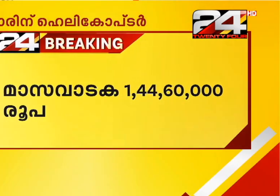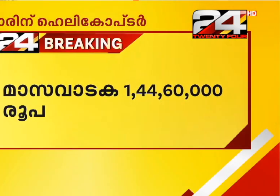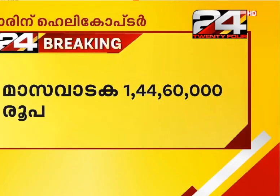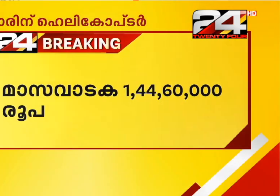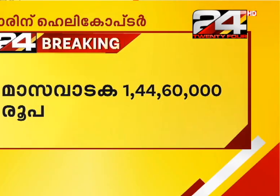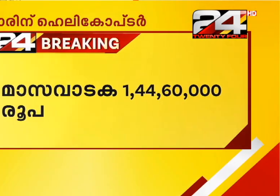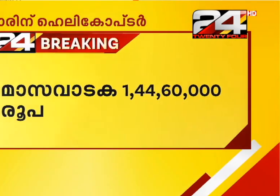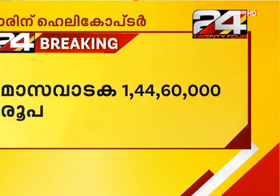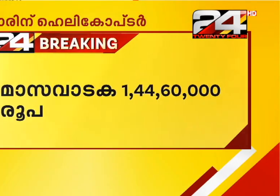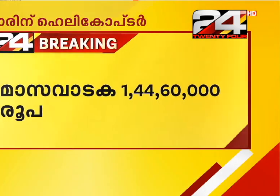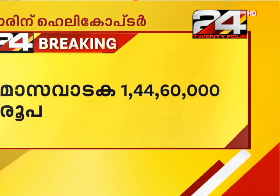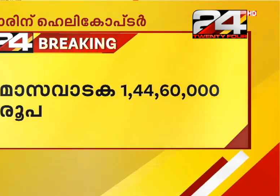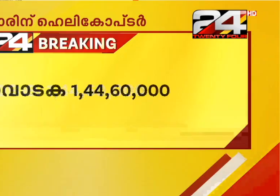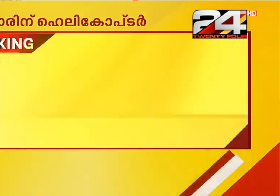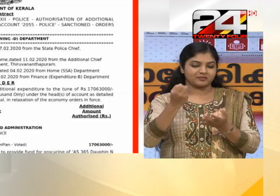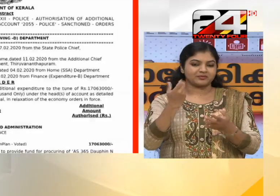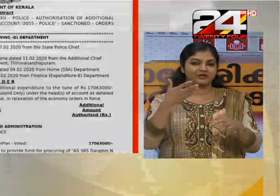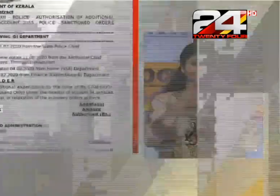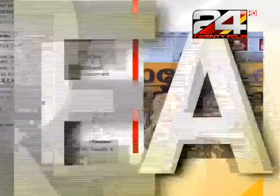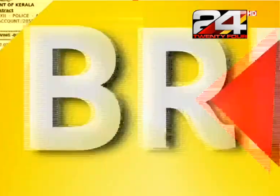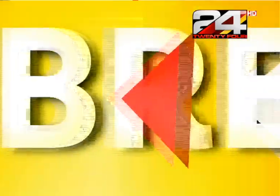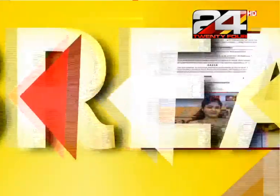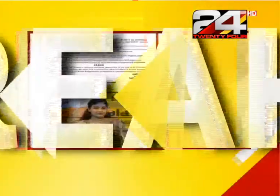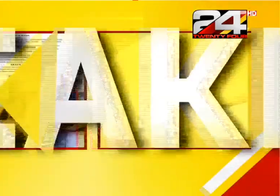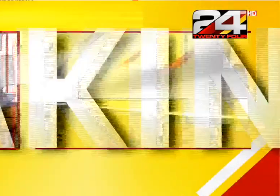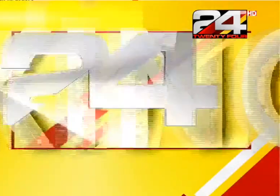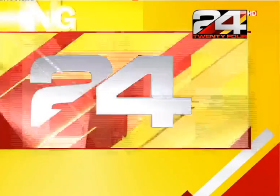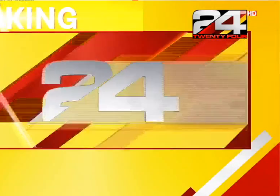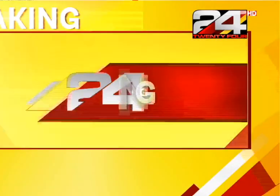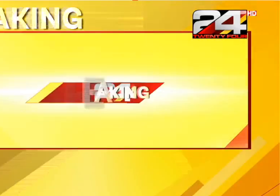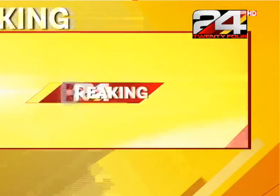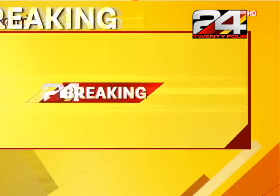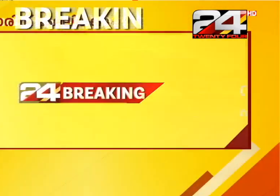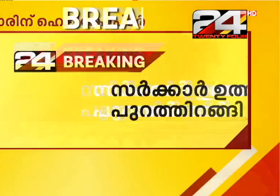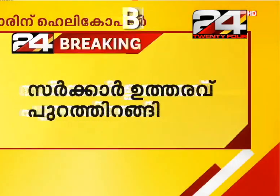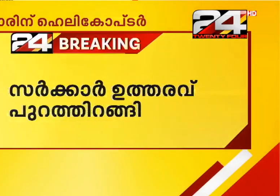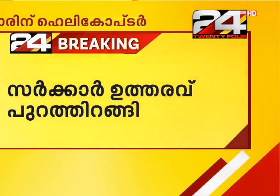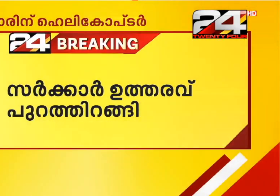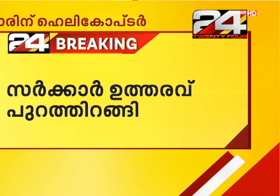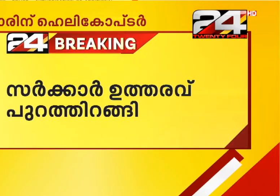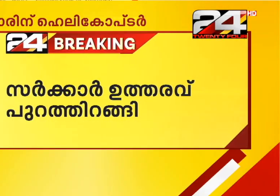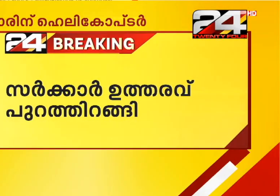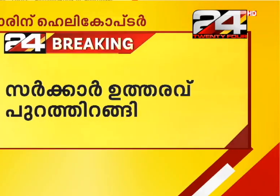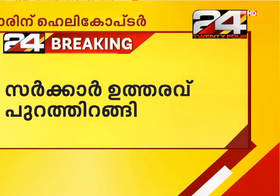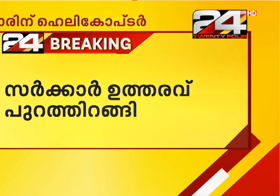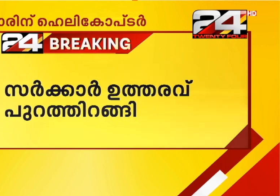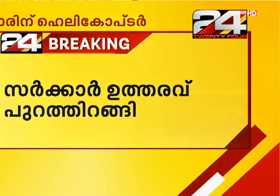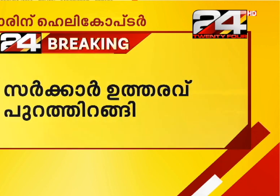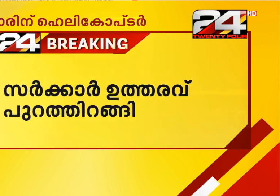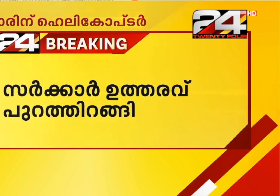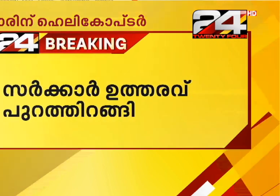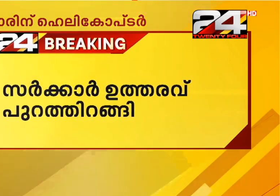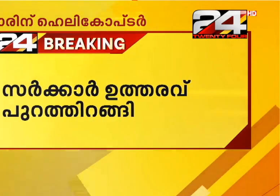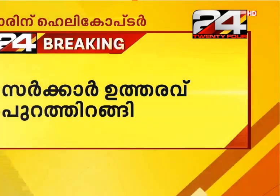ഇതിനുവേണ്ടി ഹെലികോപ്റ്റർ വാടകയ്ക്കെടുക്കുന്നു എന്ന തരത്തിലുള്ള നിർദ്ദേശമാണ് നേരത്തെ മുന്നോട്ട് വെച്ചിരുന്നതും. ആ നിലയിൽ ഇപ്പോൾ ഏതായാലും ഹെലികോപ്റ്റർ വാടകയ്ക്കെടുക്കുകയാണ്.